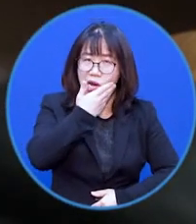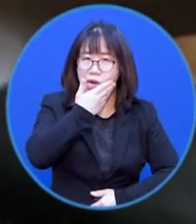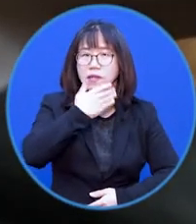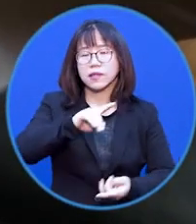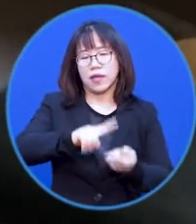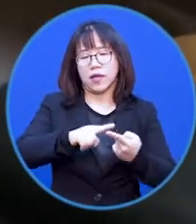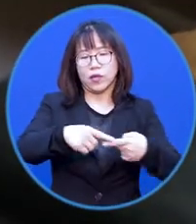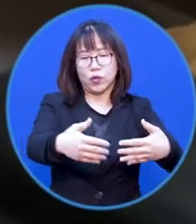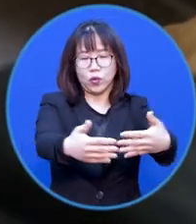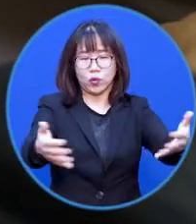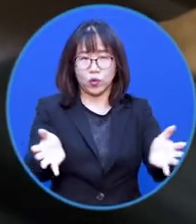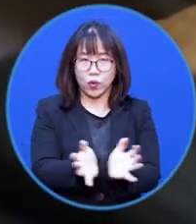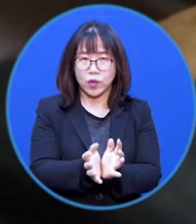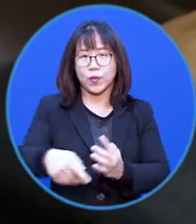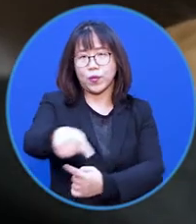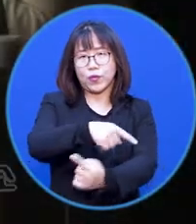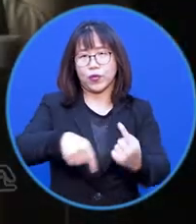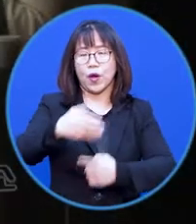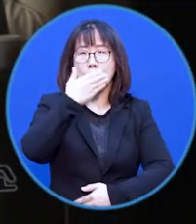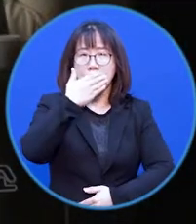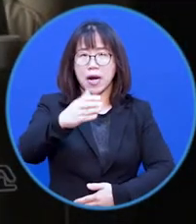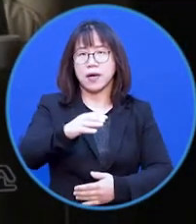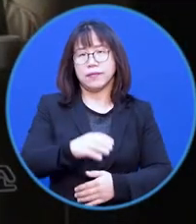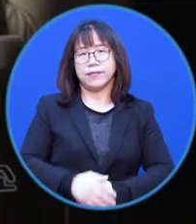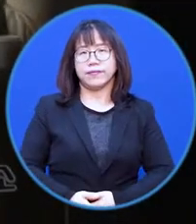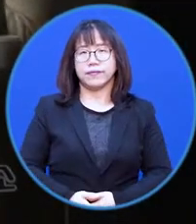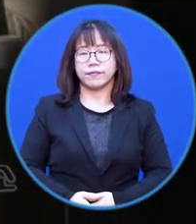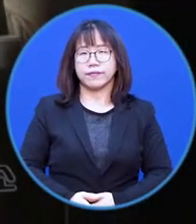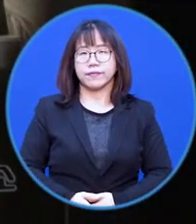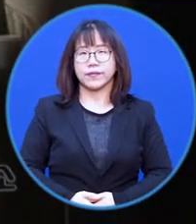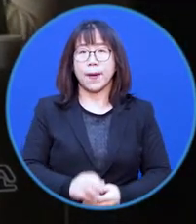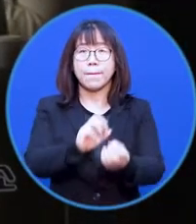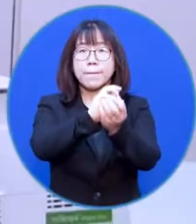등 건강 동아리를 운영할 수 있는 공간으로 이용됩니다.